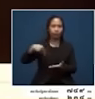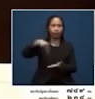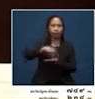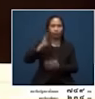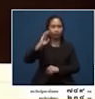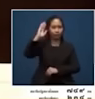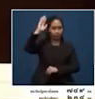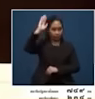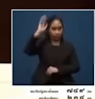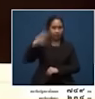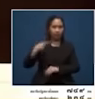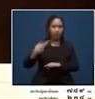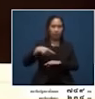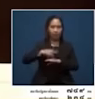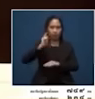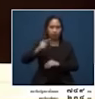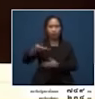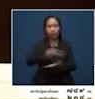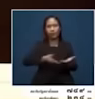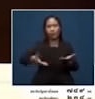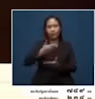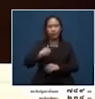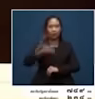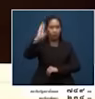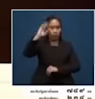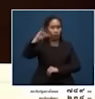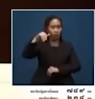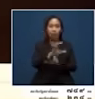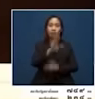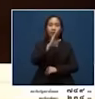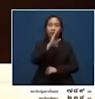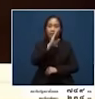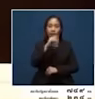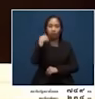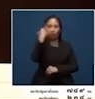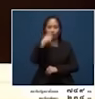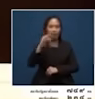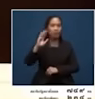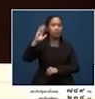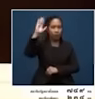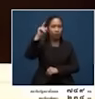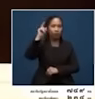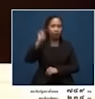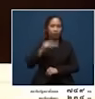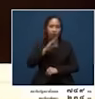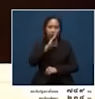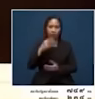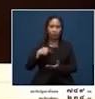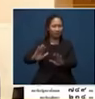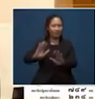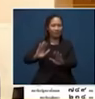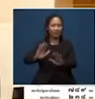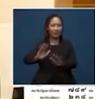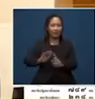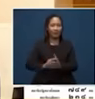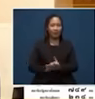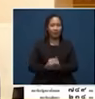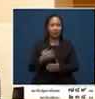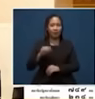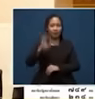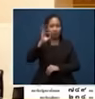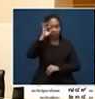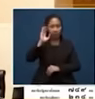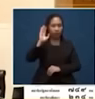กลายเป็นว่าสวต้องค่อยๆอธิบายหรือบรีฟให้ฟังดิท่านพรเพชรเราไปถึงตรงนี้แล้วน